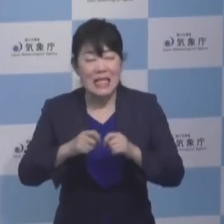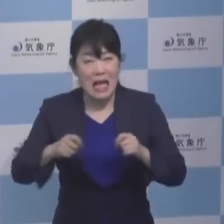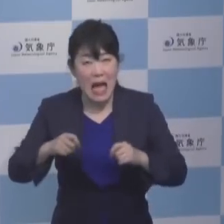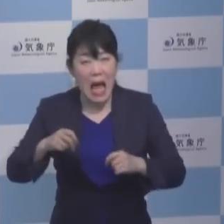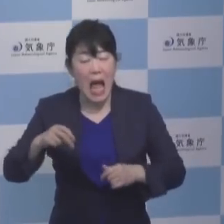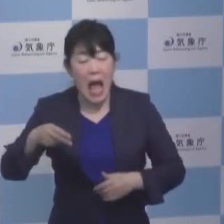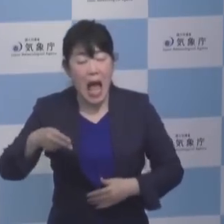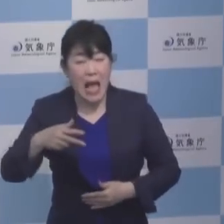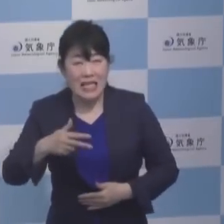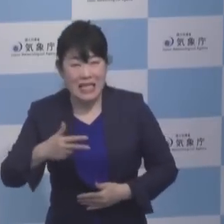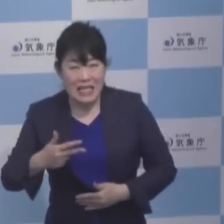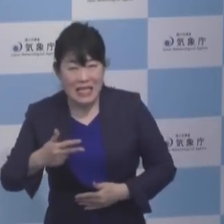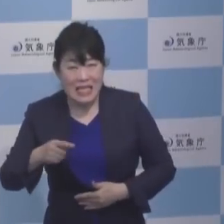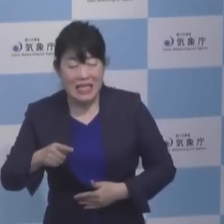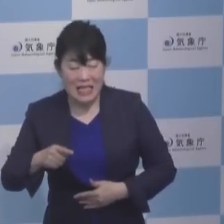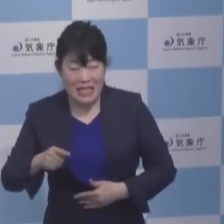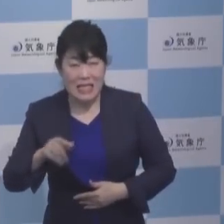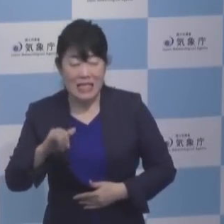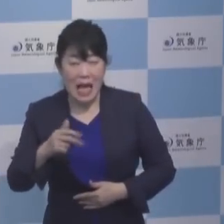輪島港、